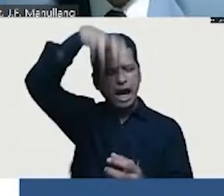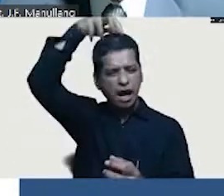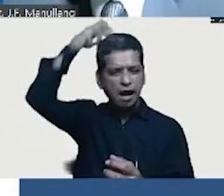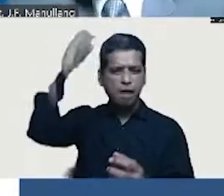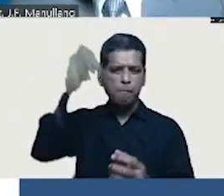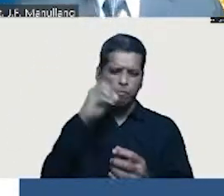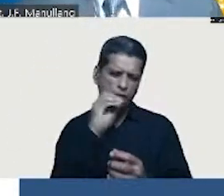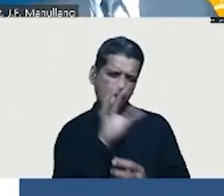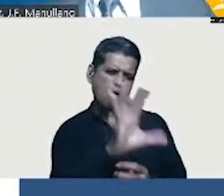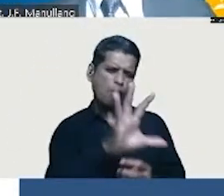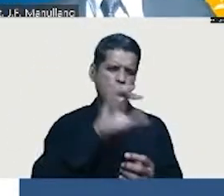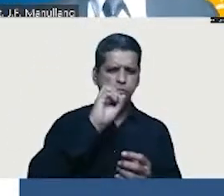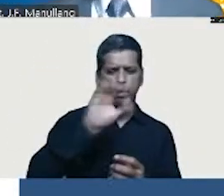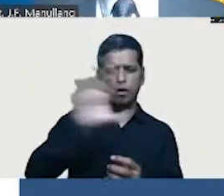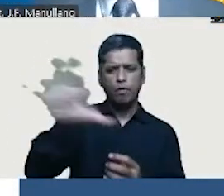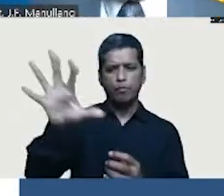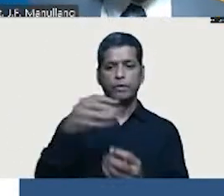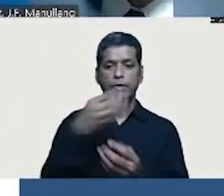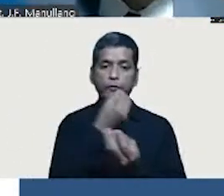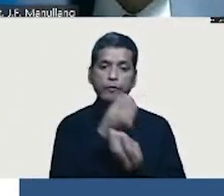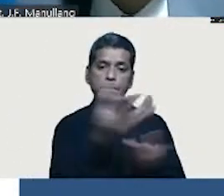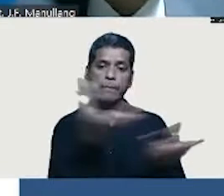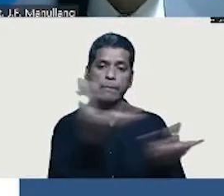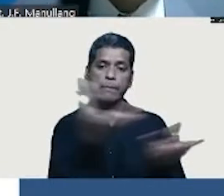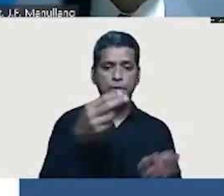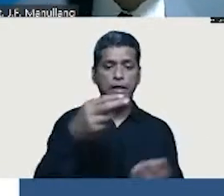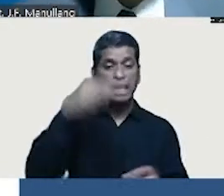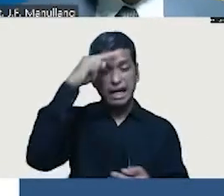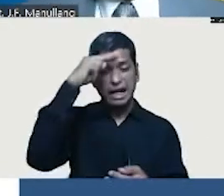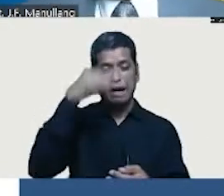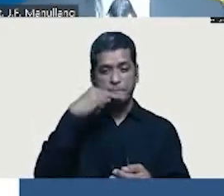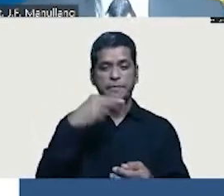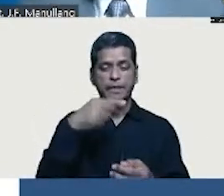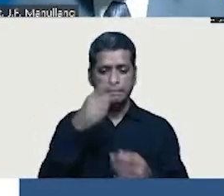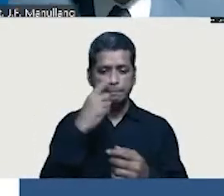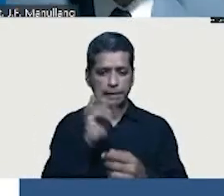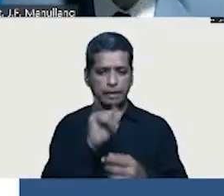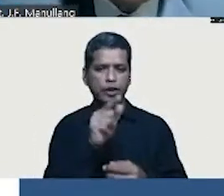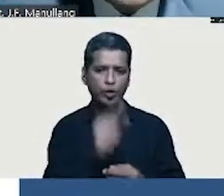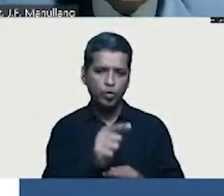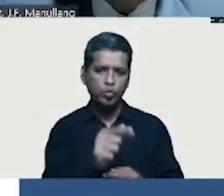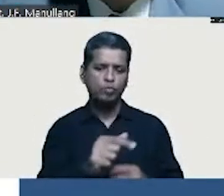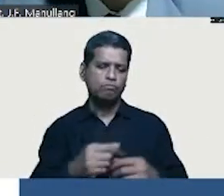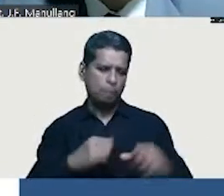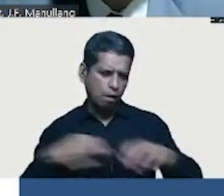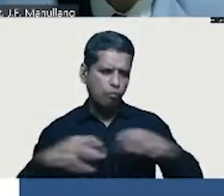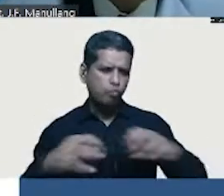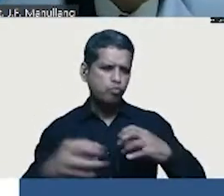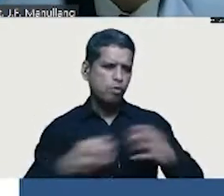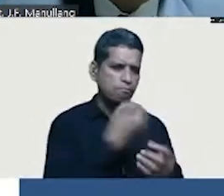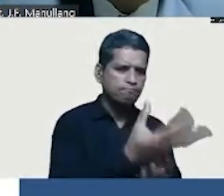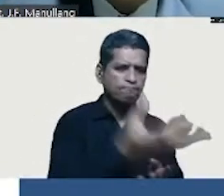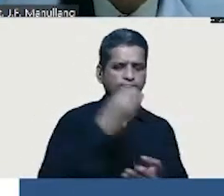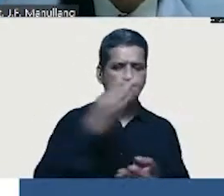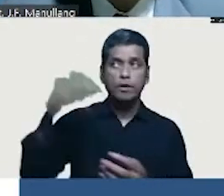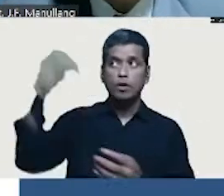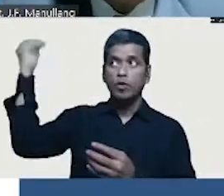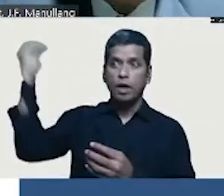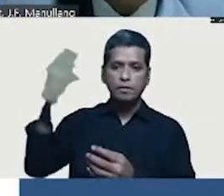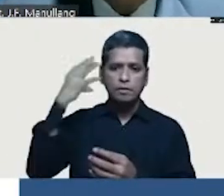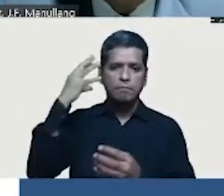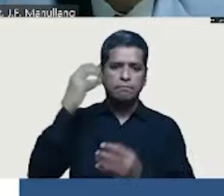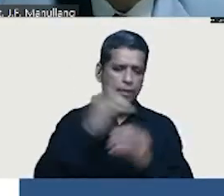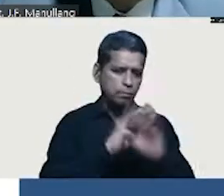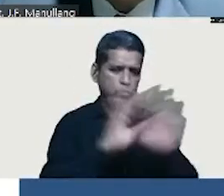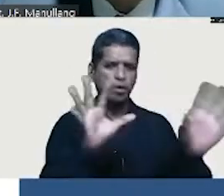berfirman Siapa yang tidak bicara atau tidak perlu buat jadi anda seorang nabi sebenarnya dalam Perjanjian Lama Jabir